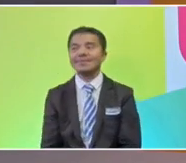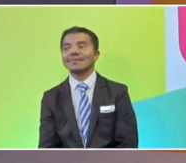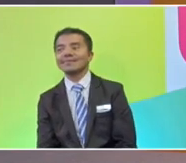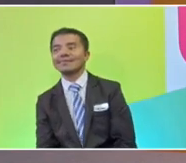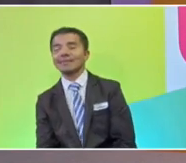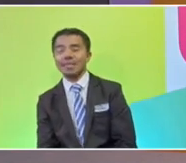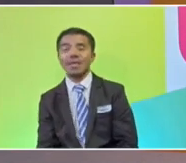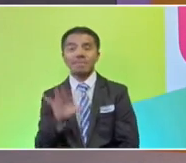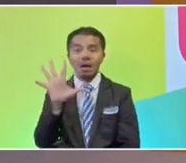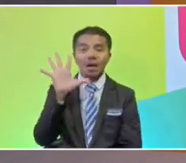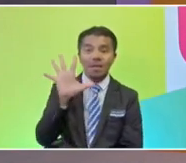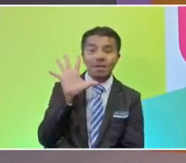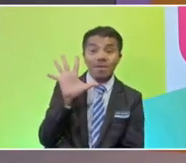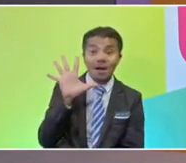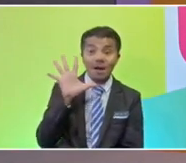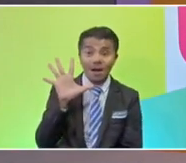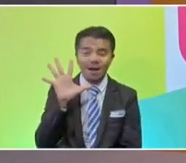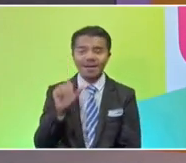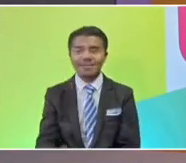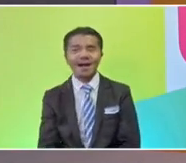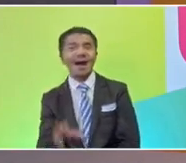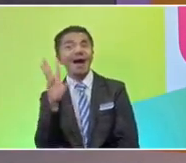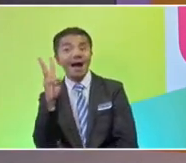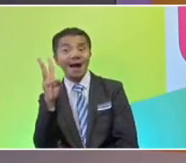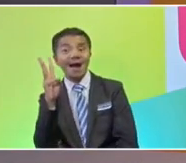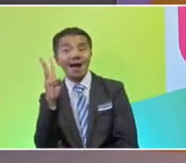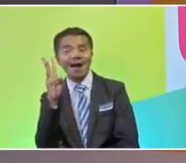lima lima lima enam